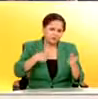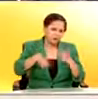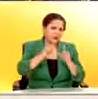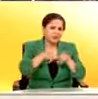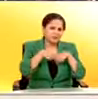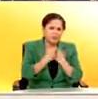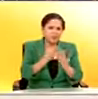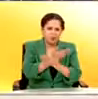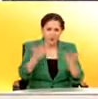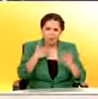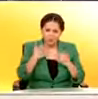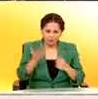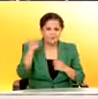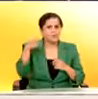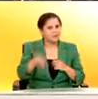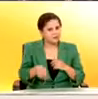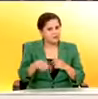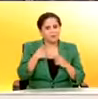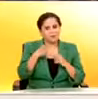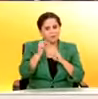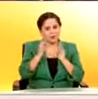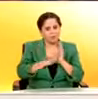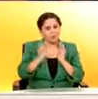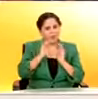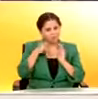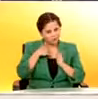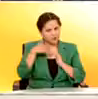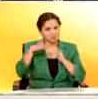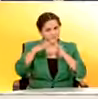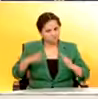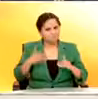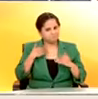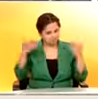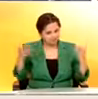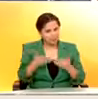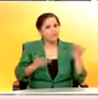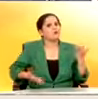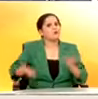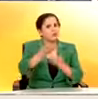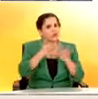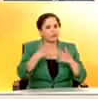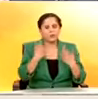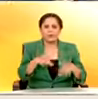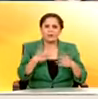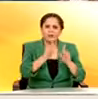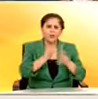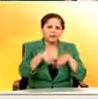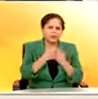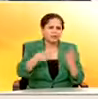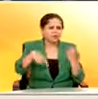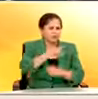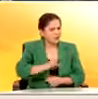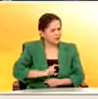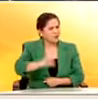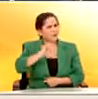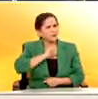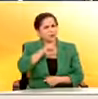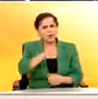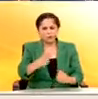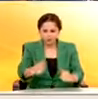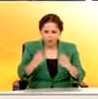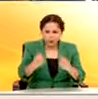से प्रधानमंत्री निवास पर मुलाकात हुई। वाकई इस टीम का हौसला, उनका